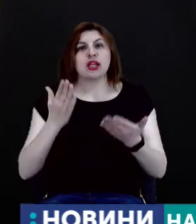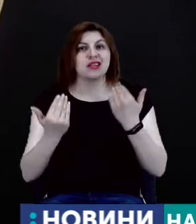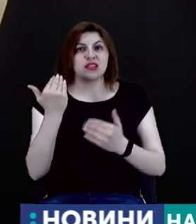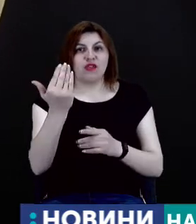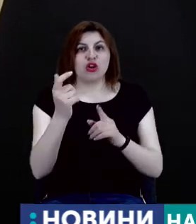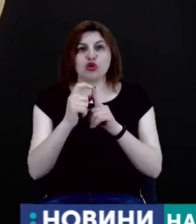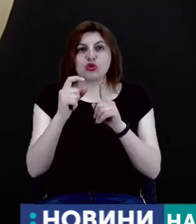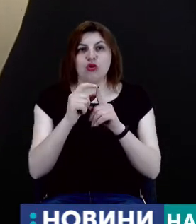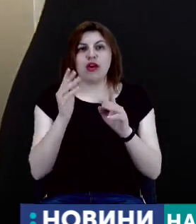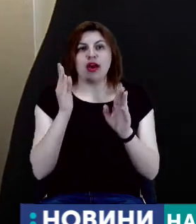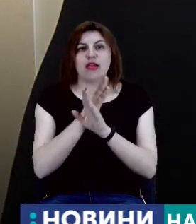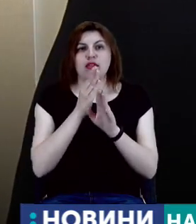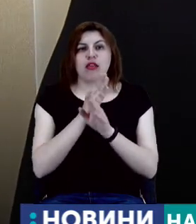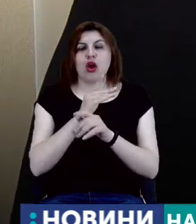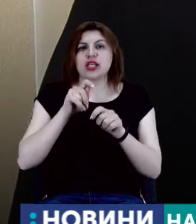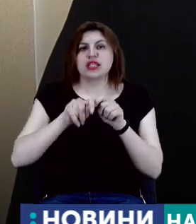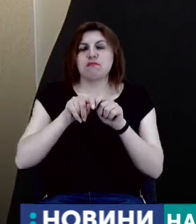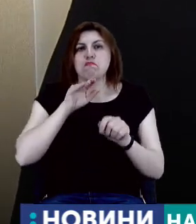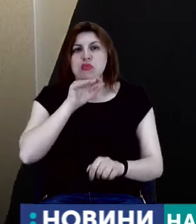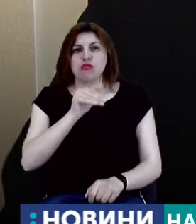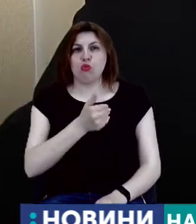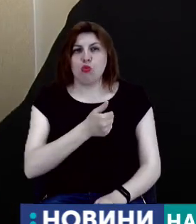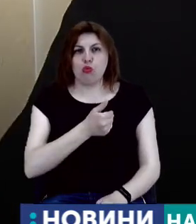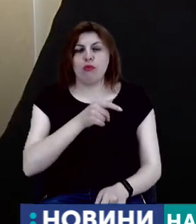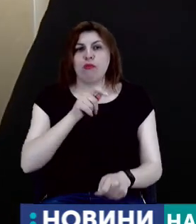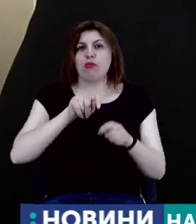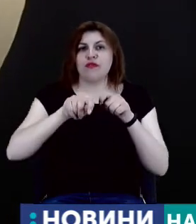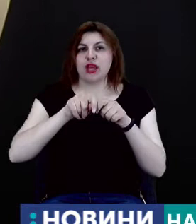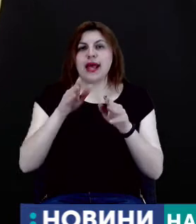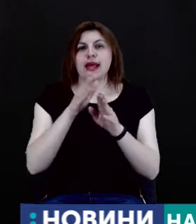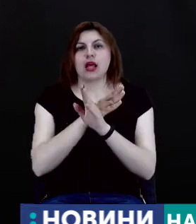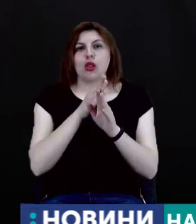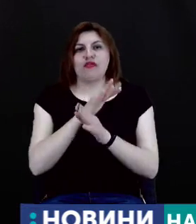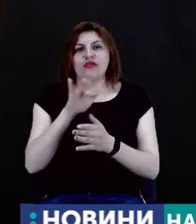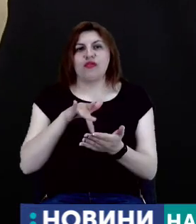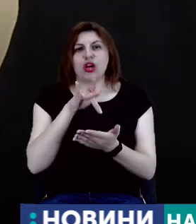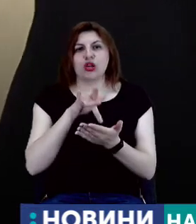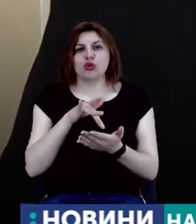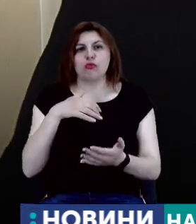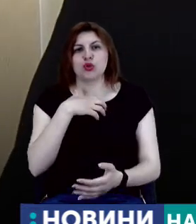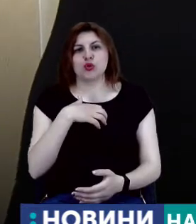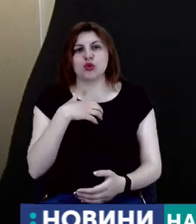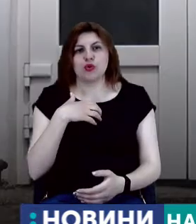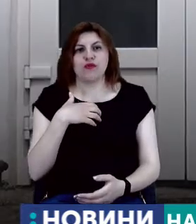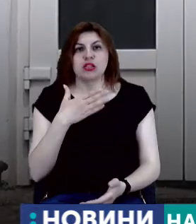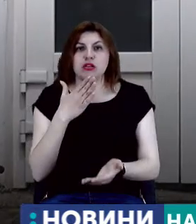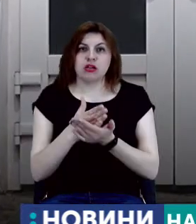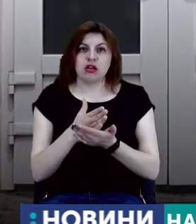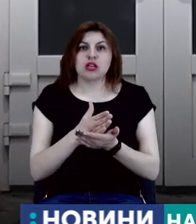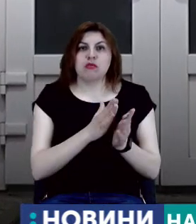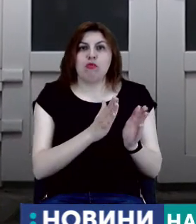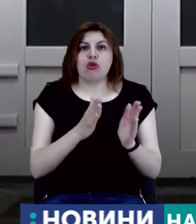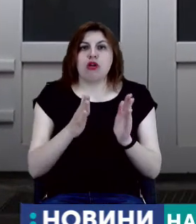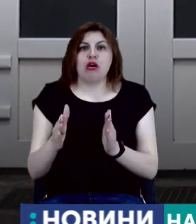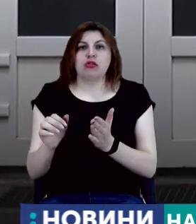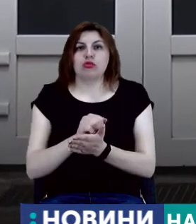екологічна інспекція хоче перевірити екологію в городському совєті, то є определений порядок. За словами